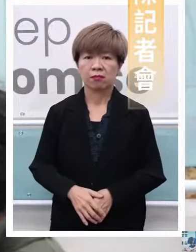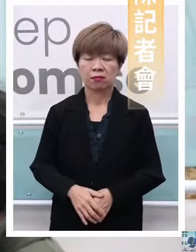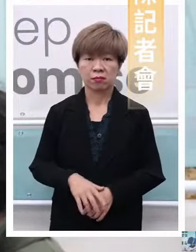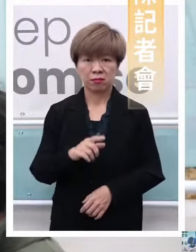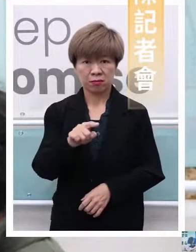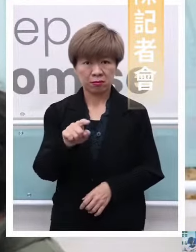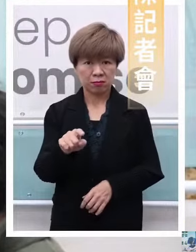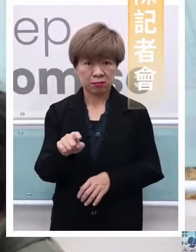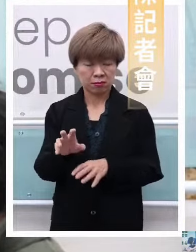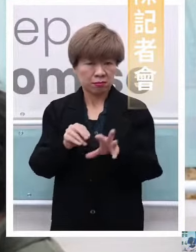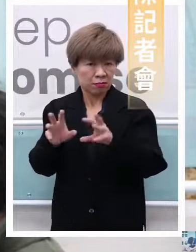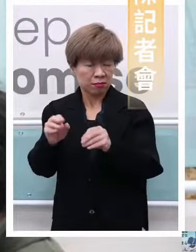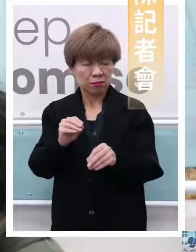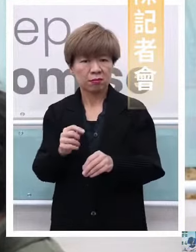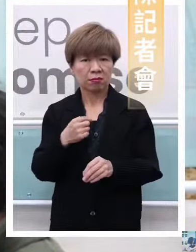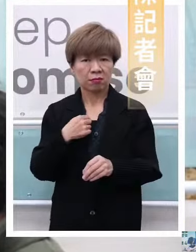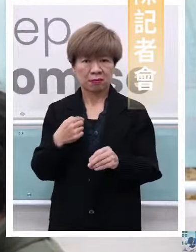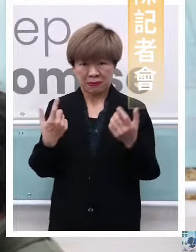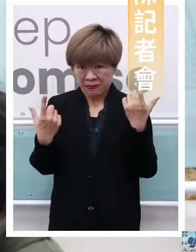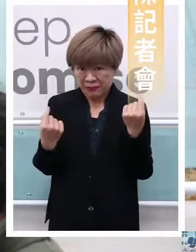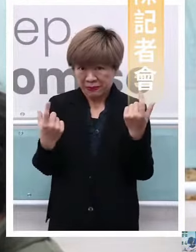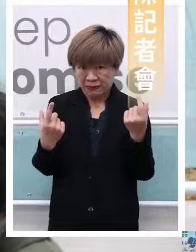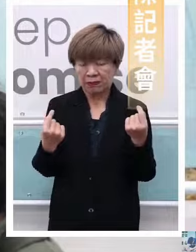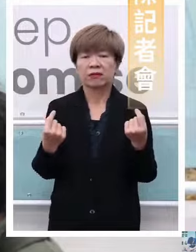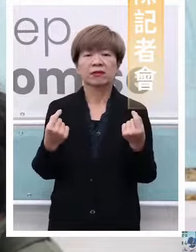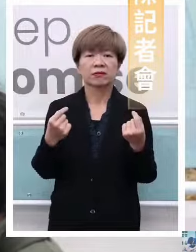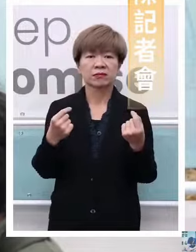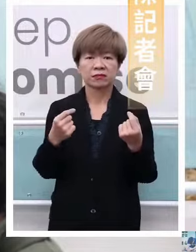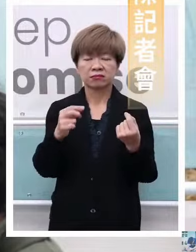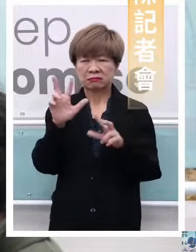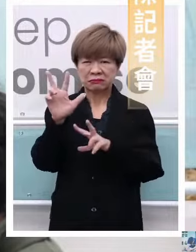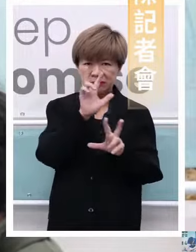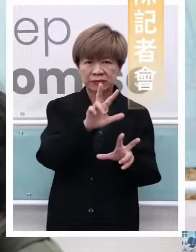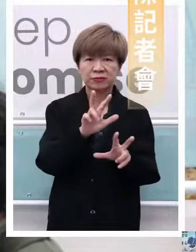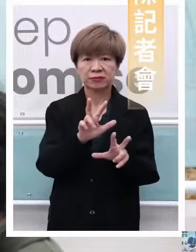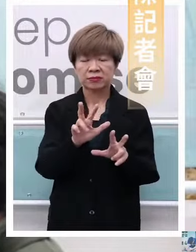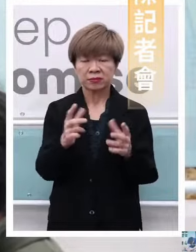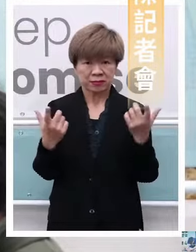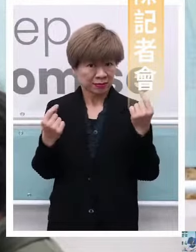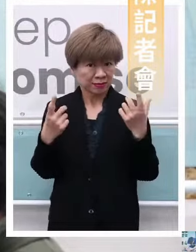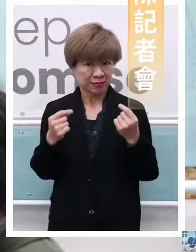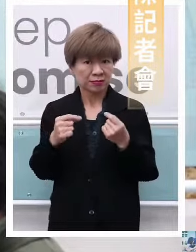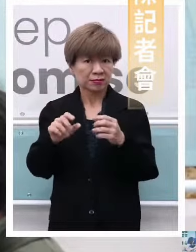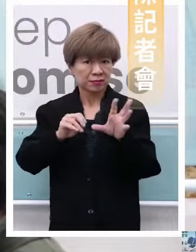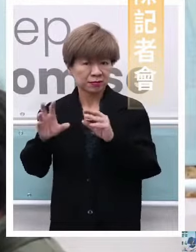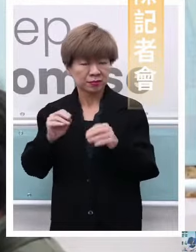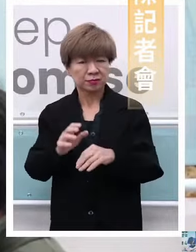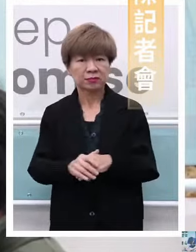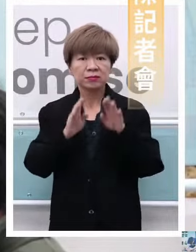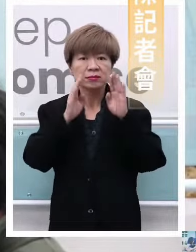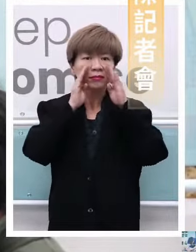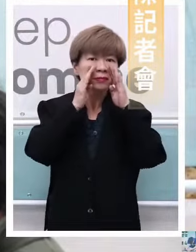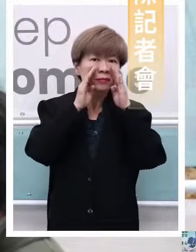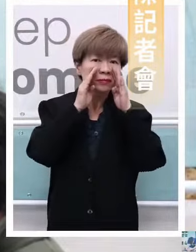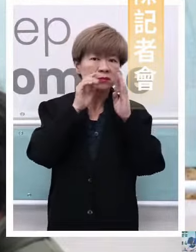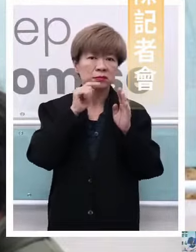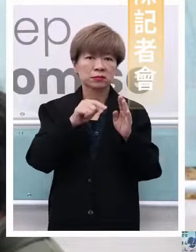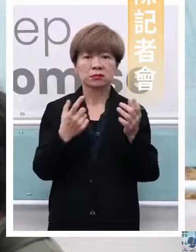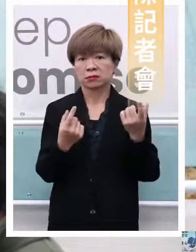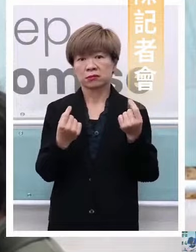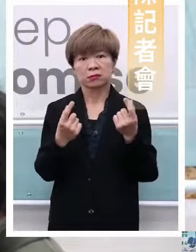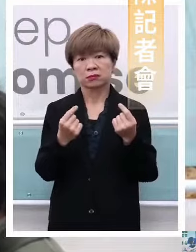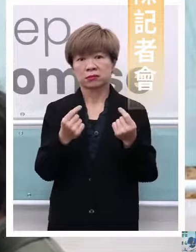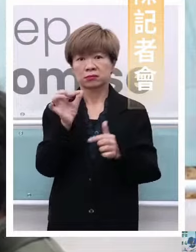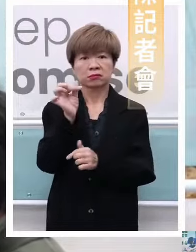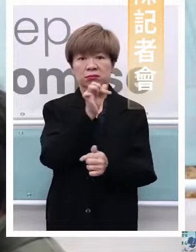号呢，我们也同步同样的一个完整的讯号，一模一样的东西，在 FB 上面也是有完